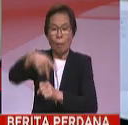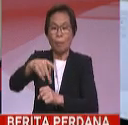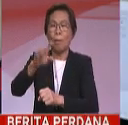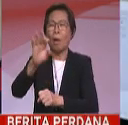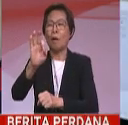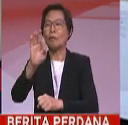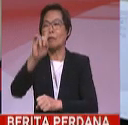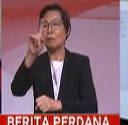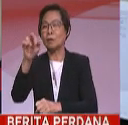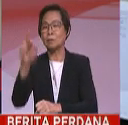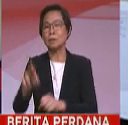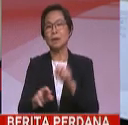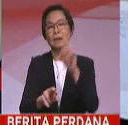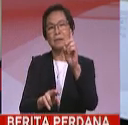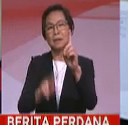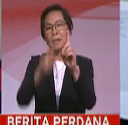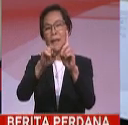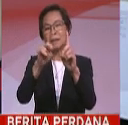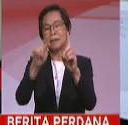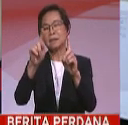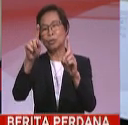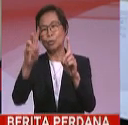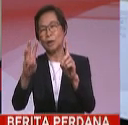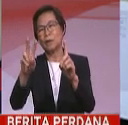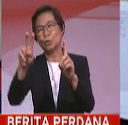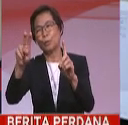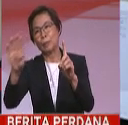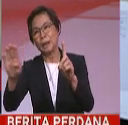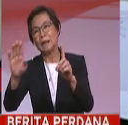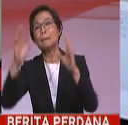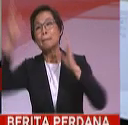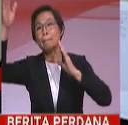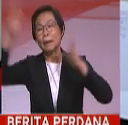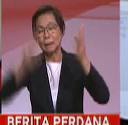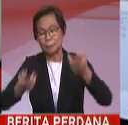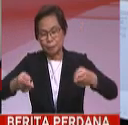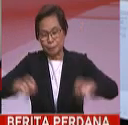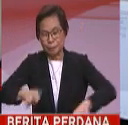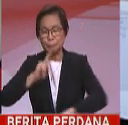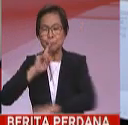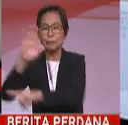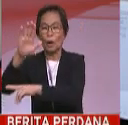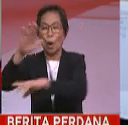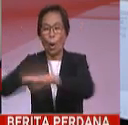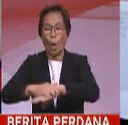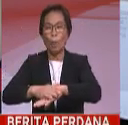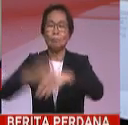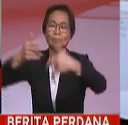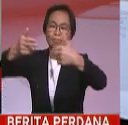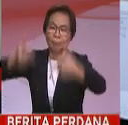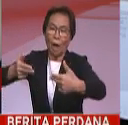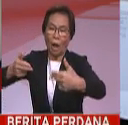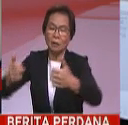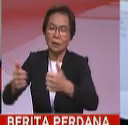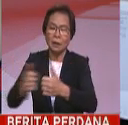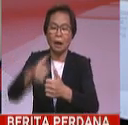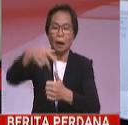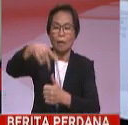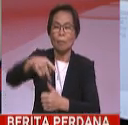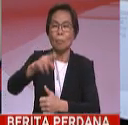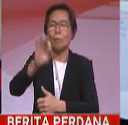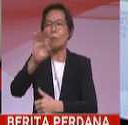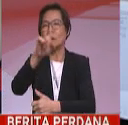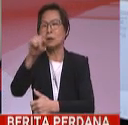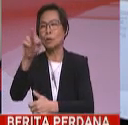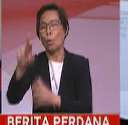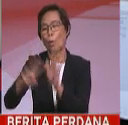BioNTech BNT1262B di negara ini. Perjanjian dimeterai secara dalam talian dengan Pfizer Malaysia Sendirian Berhad